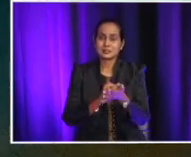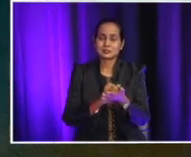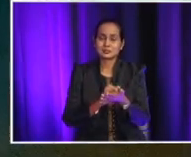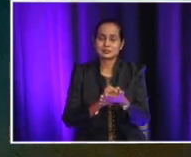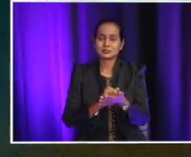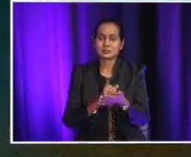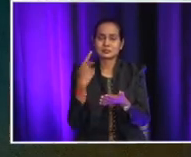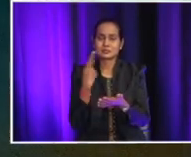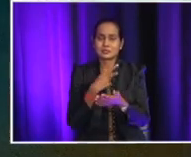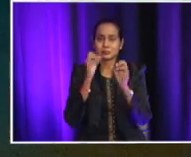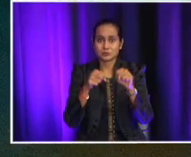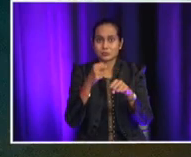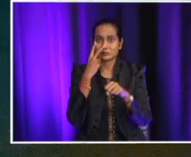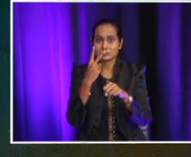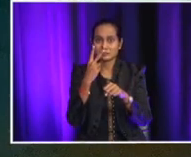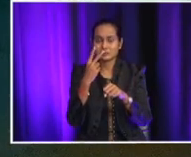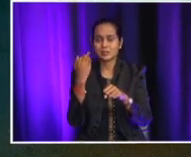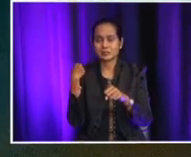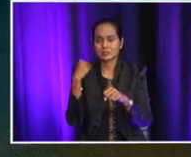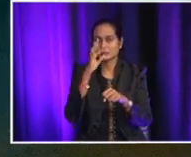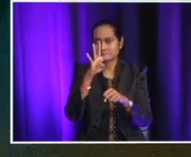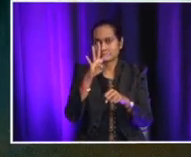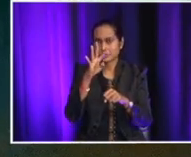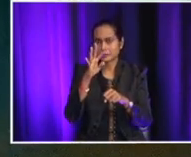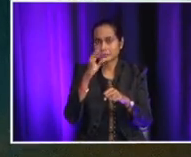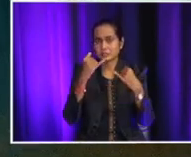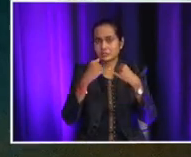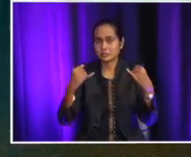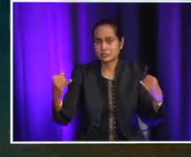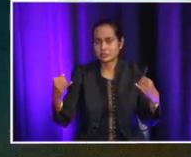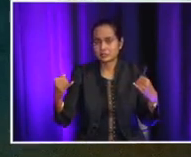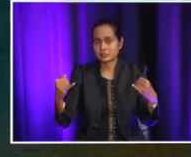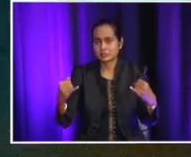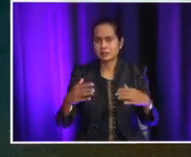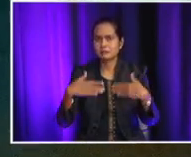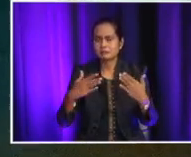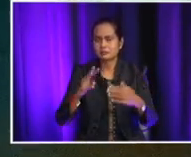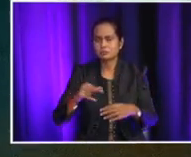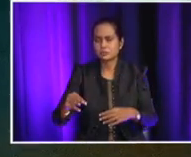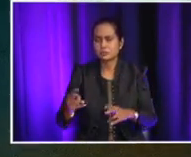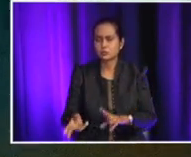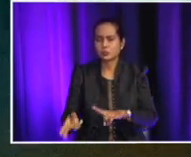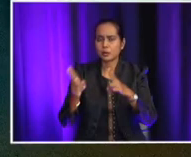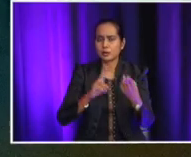sebanyak ada 4 jenis kan Bagaimana murid-murid ini mengolah